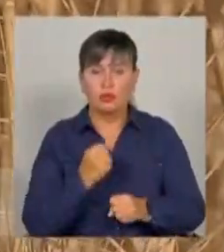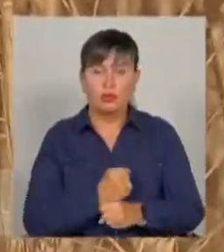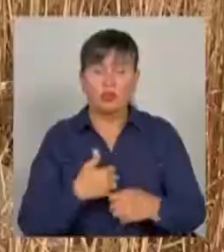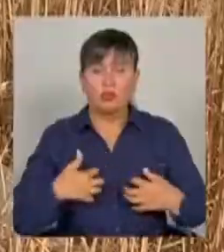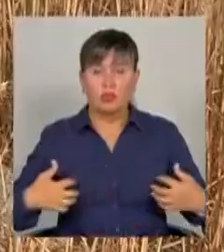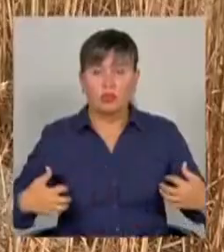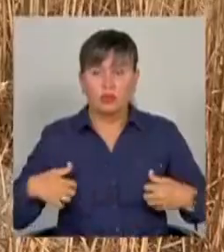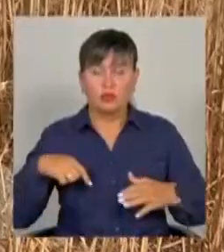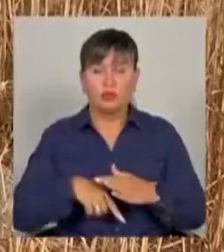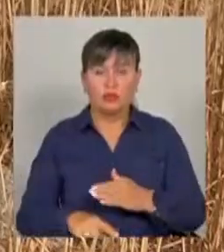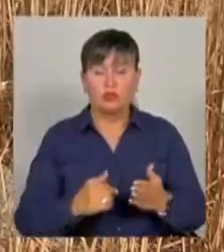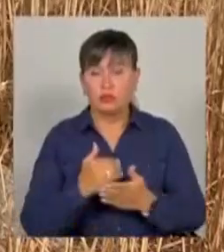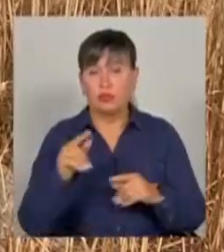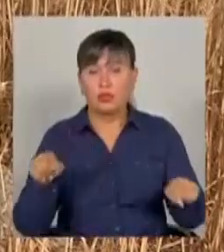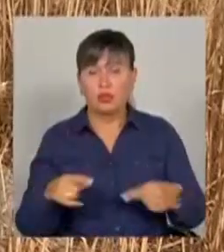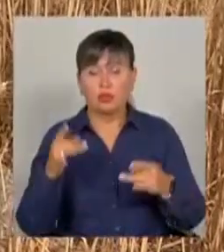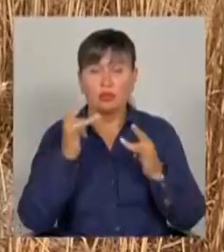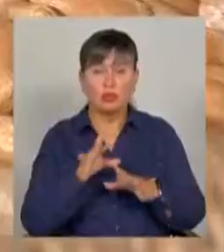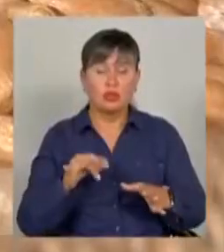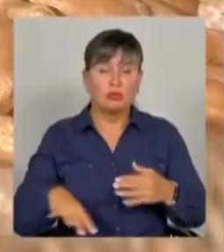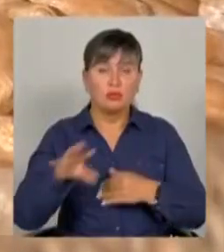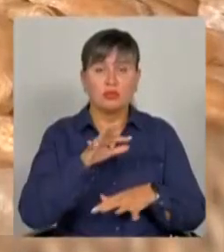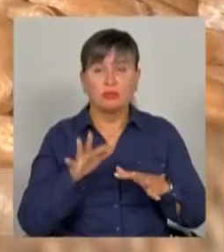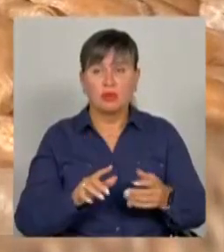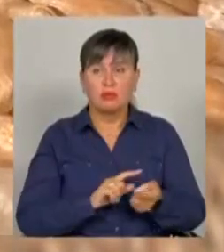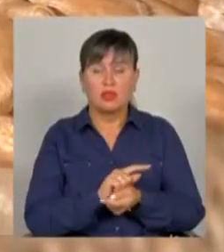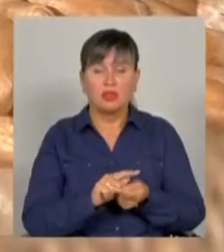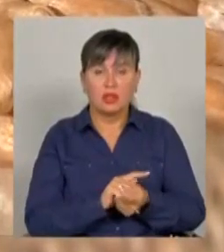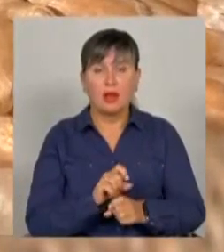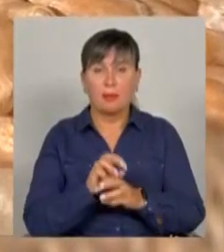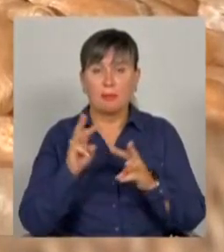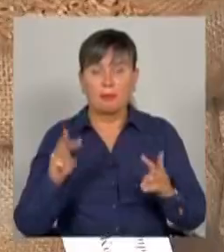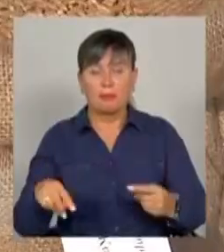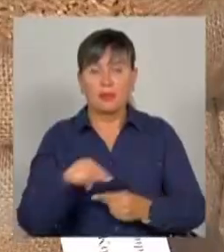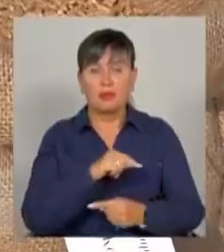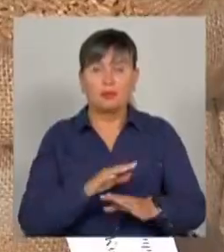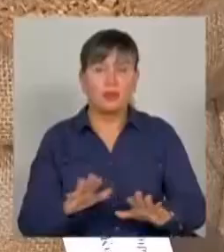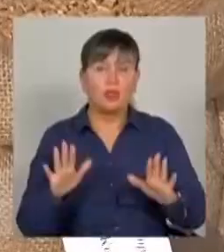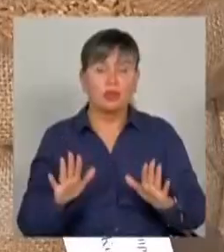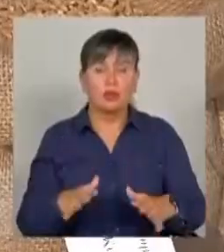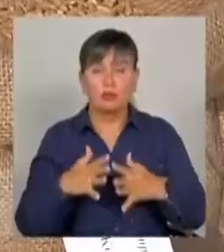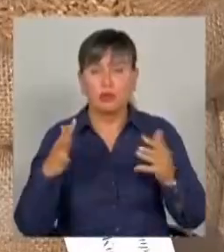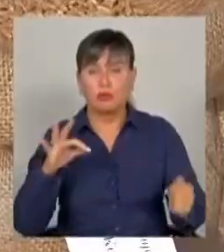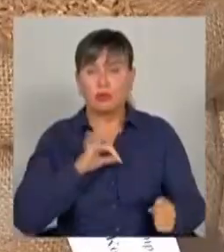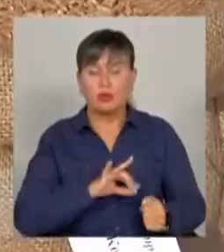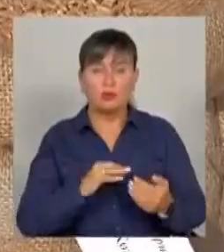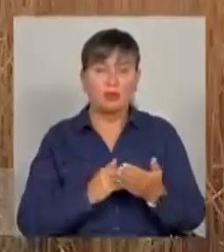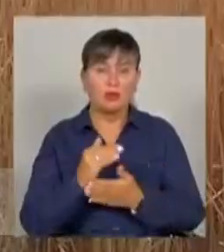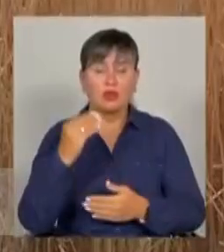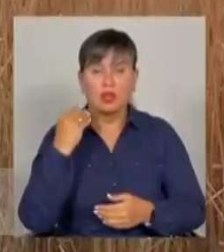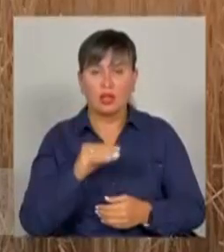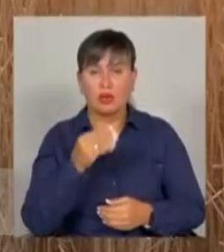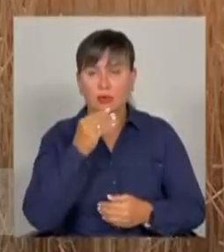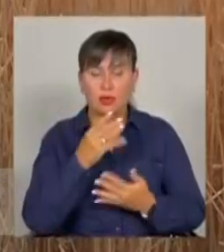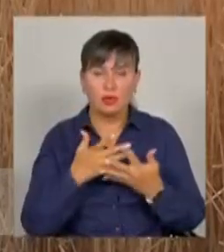животных, культивирование высокорентабельных культур и повсеместная модернизация обеспечат предпринимателям не только огромную прибыль и повысит качество